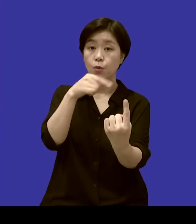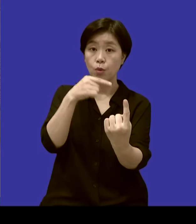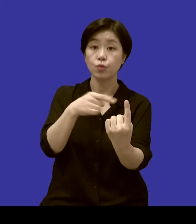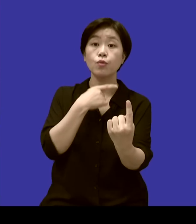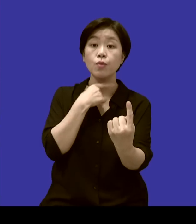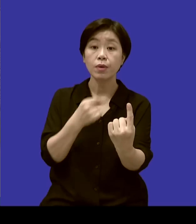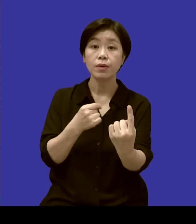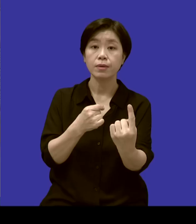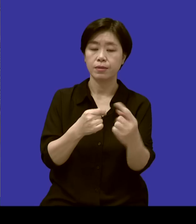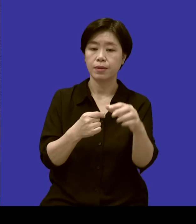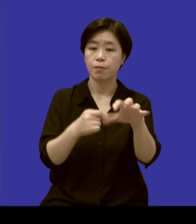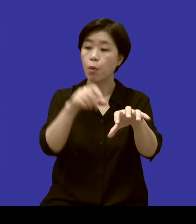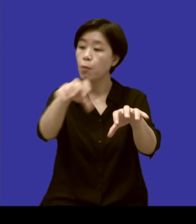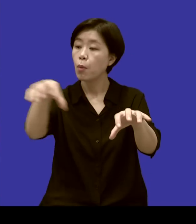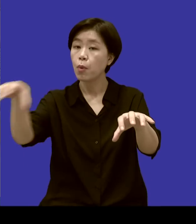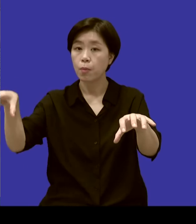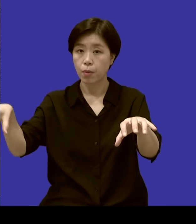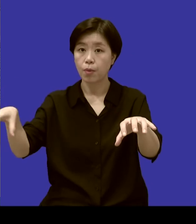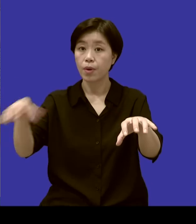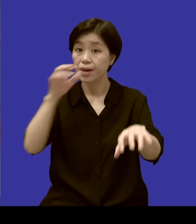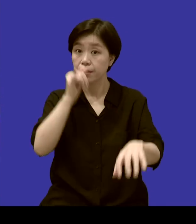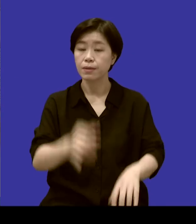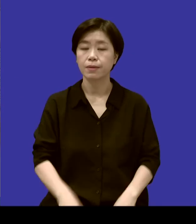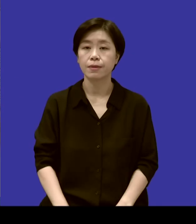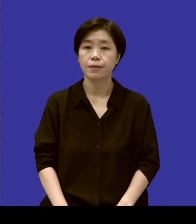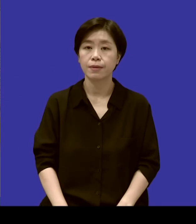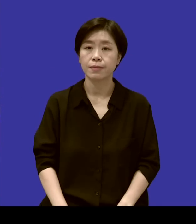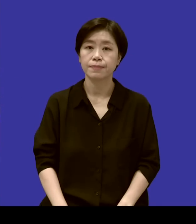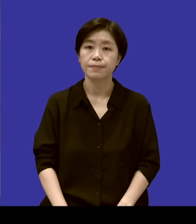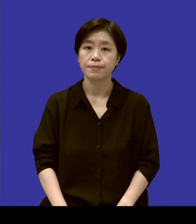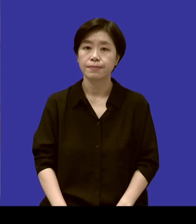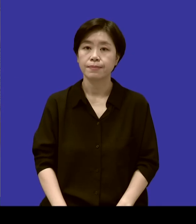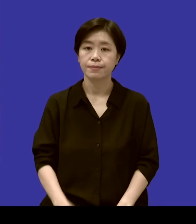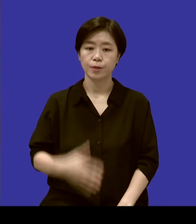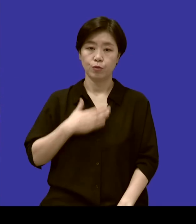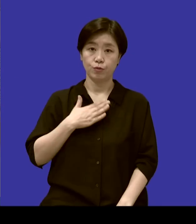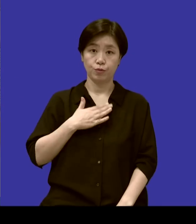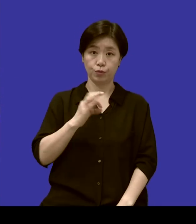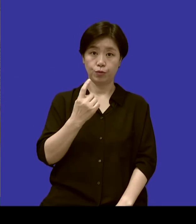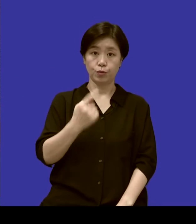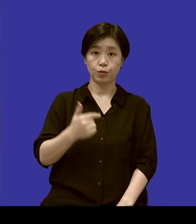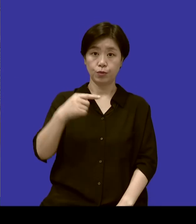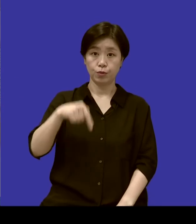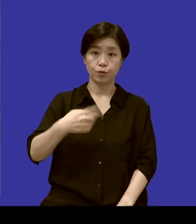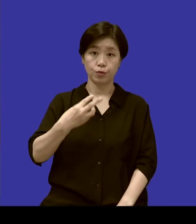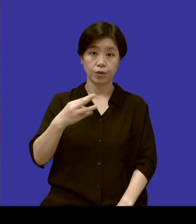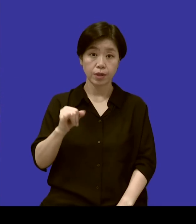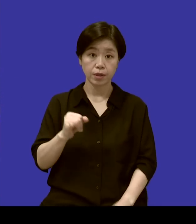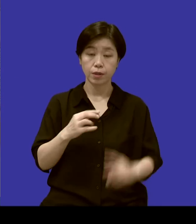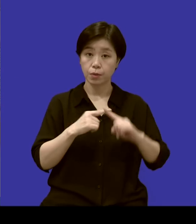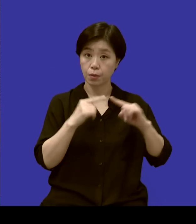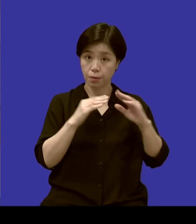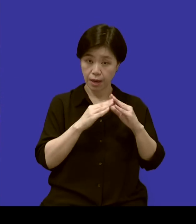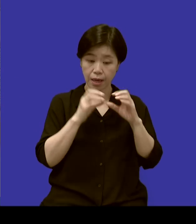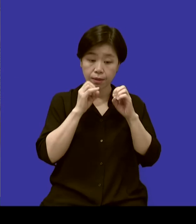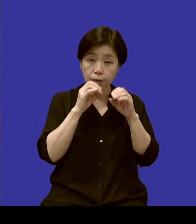그 교회마다 그 신청을 한 30, 60명씩 뽑아요. 그럼 우리 교회 온누리 교회에서